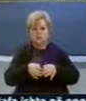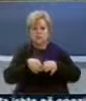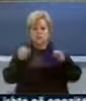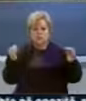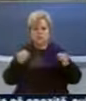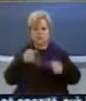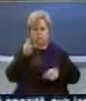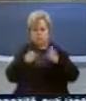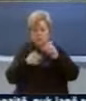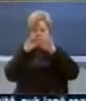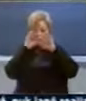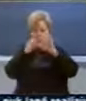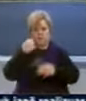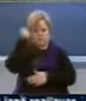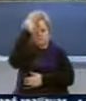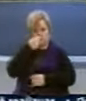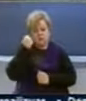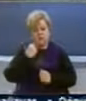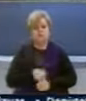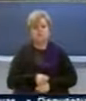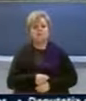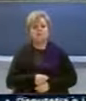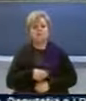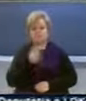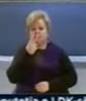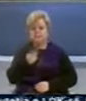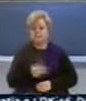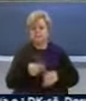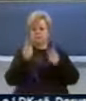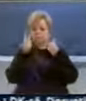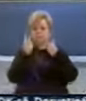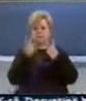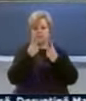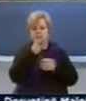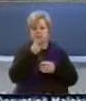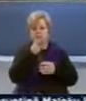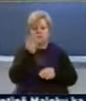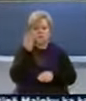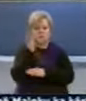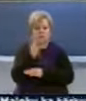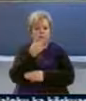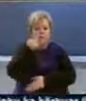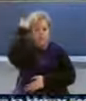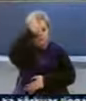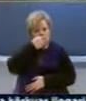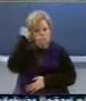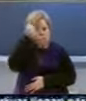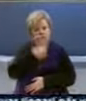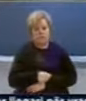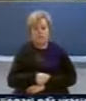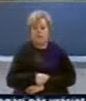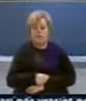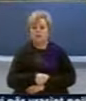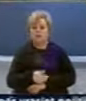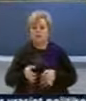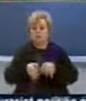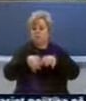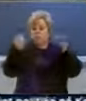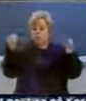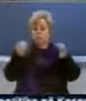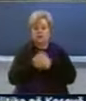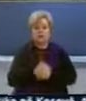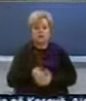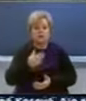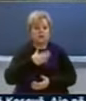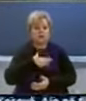qytetarëve të vendit. Kjo është esenca kryesore që ka kërkojnë deputetet e kuvendit Kosovës, një transparencë, sepse edhe ne